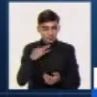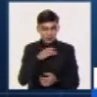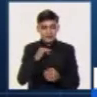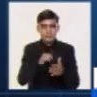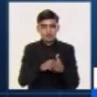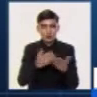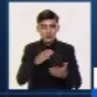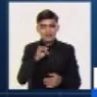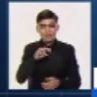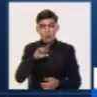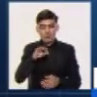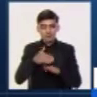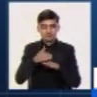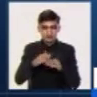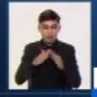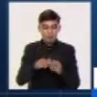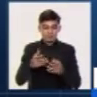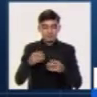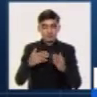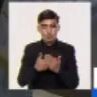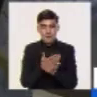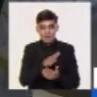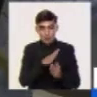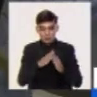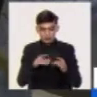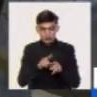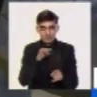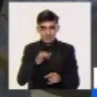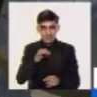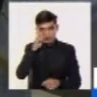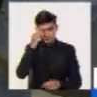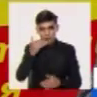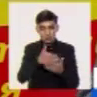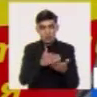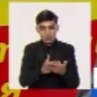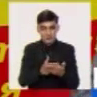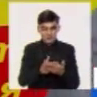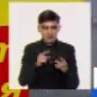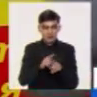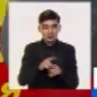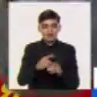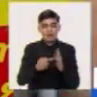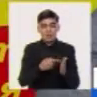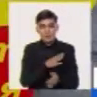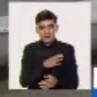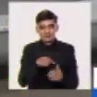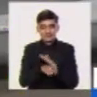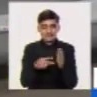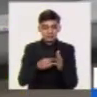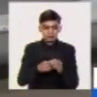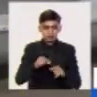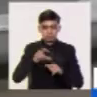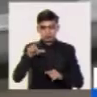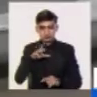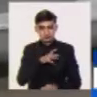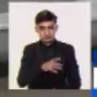себеп ипотекамен берілетін тұрғын үйлердің жаңа болуы керек деген мемлекеттік баспана бағдарламаларының шарты. Тары бағаны аспандатып